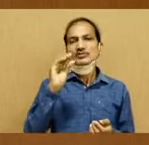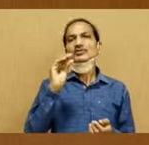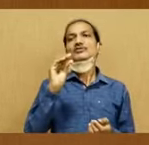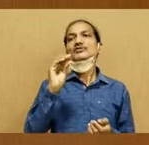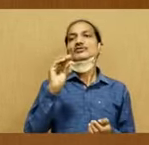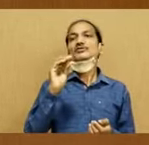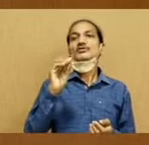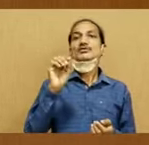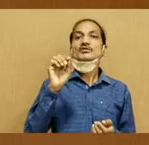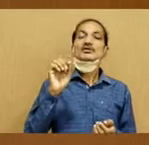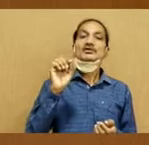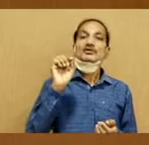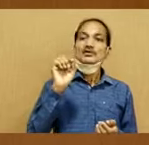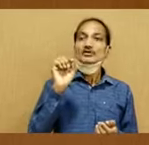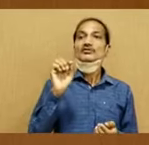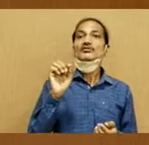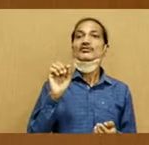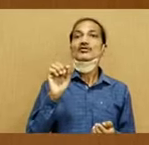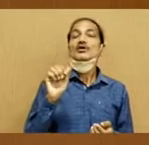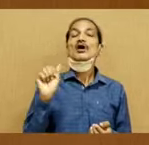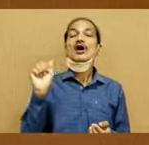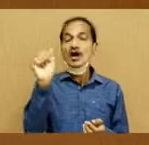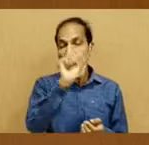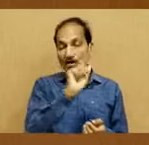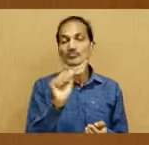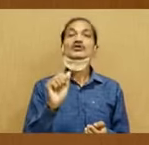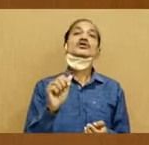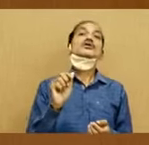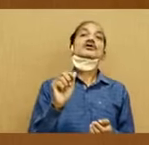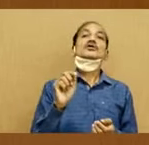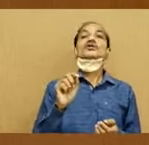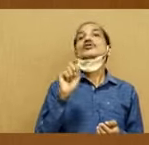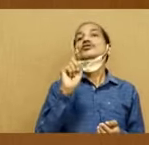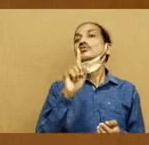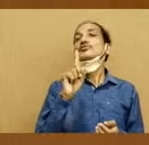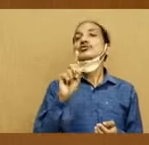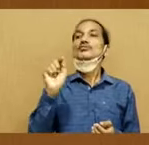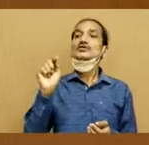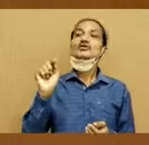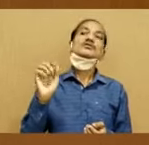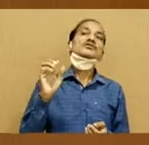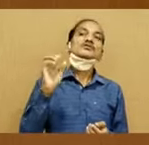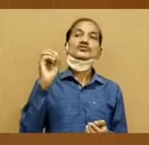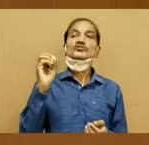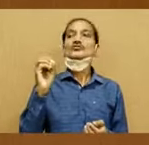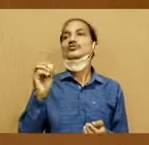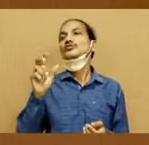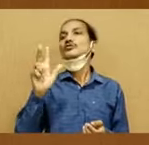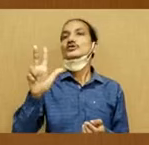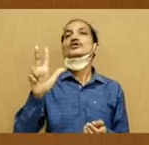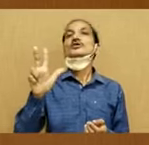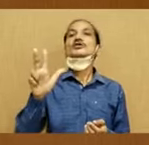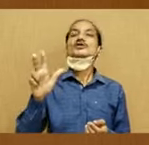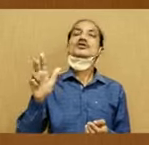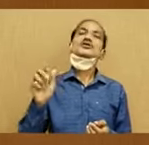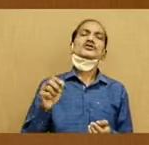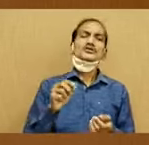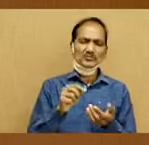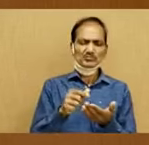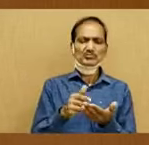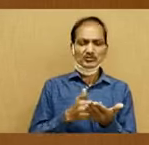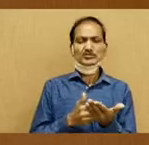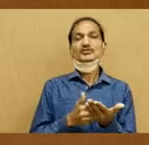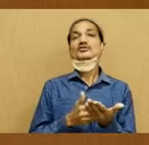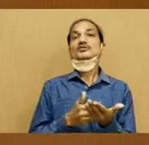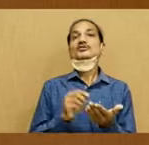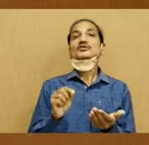ଯଦି ଆମର 1.08 ମାତ୍ର ସେତିକି ଅଛି, ଏବେ ଯେଉଁ ଆମେ ବଢ଼ଉଛୁ ଏସିମ୍ପ୍ଟୋମାଟିକ୍ ବିନା ଲକ୍ଷଣର ଅଧିକ ଅଧିକ